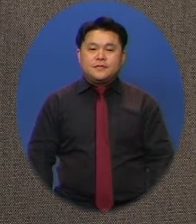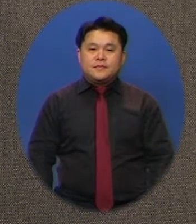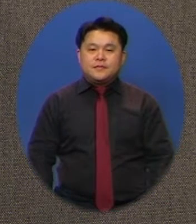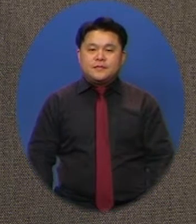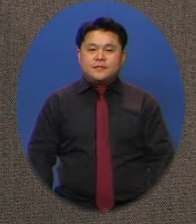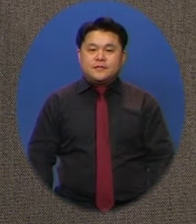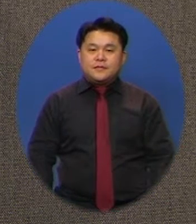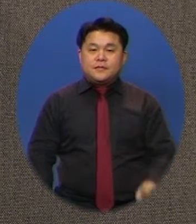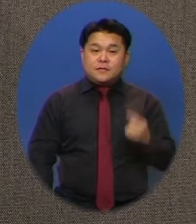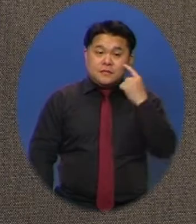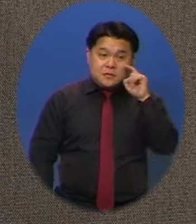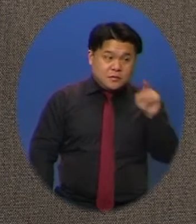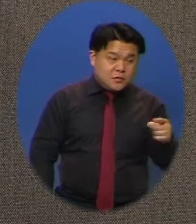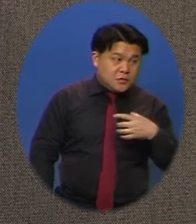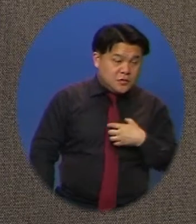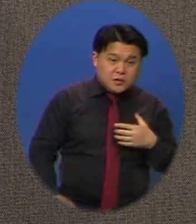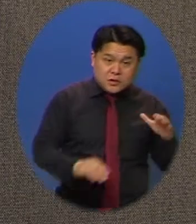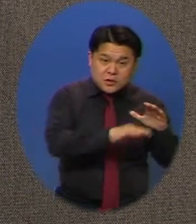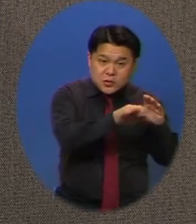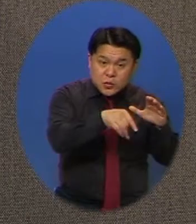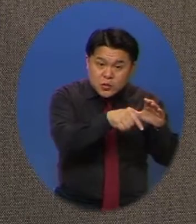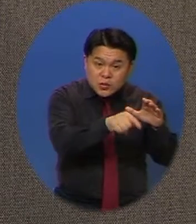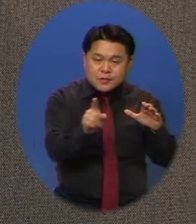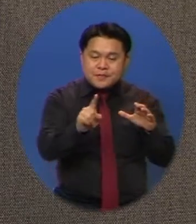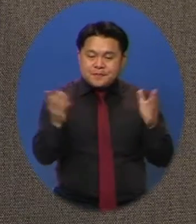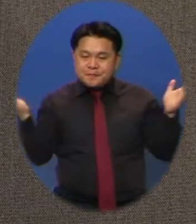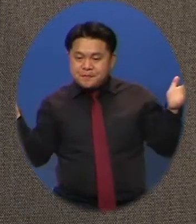찾아낸 위기가구를 아까